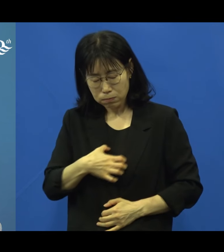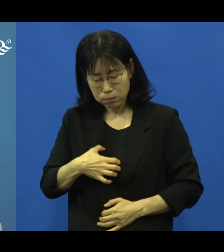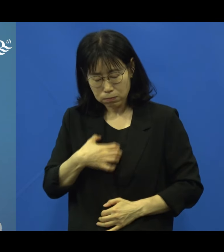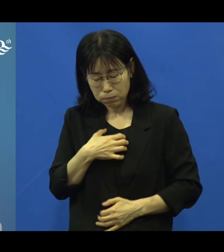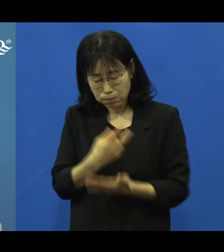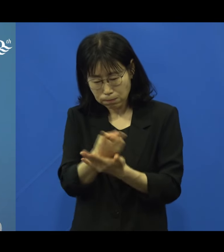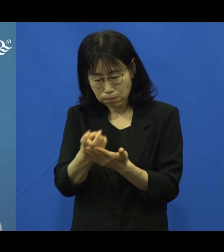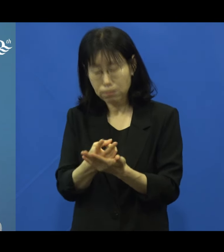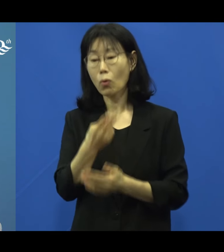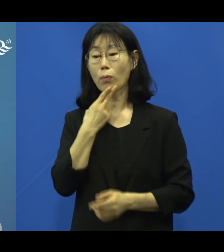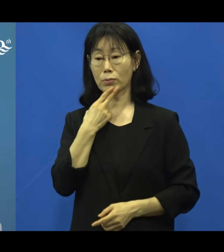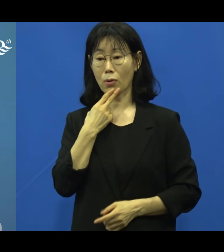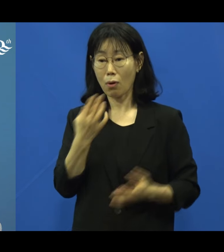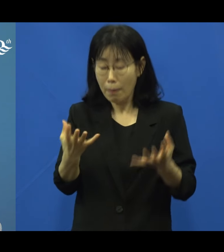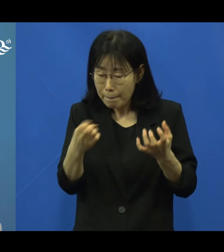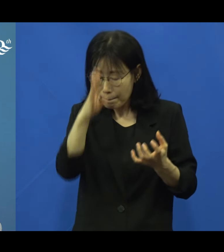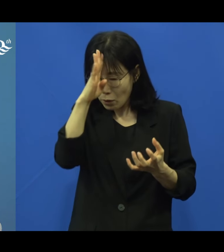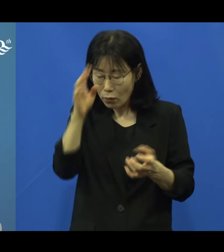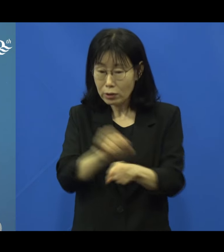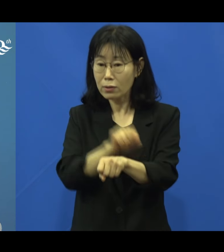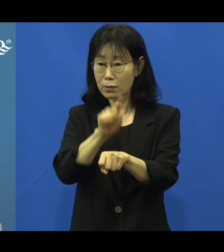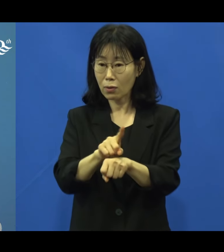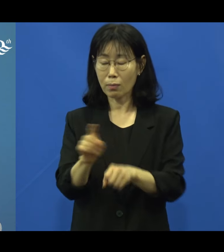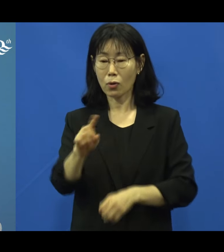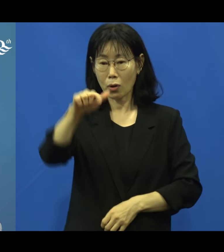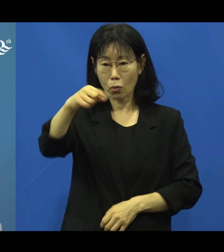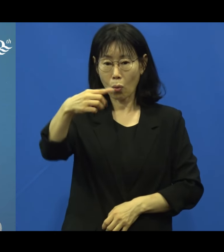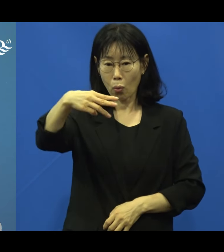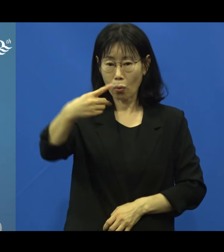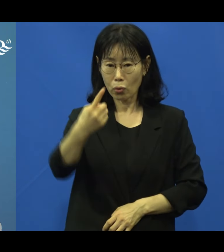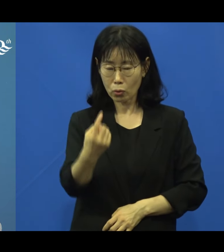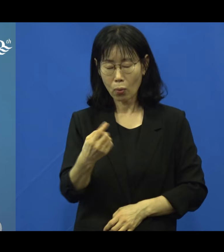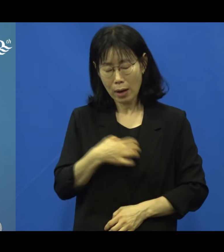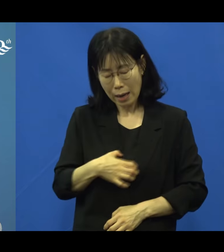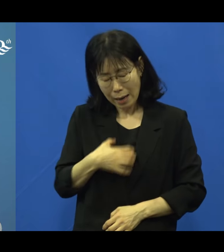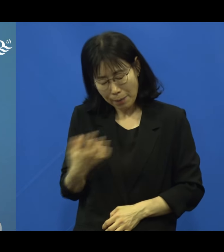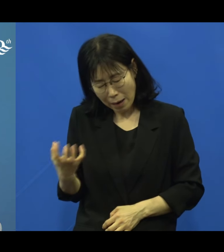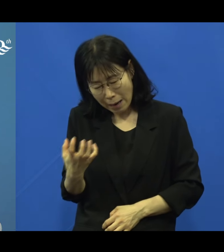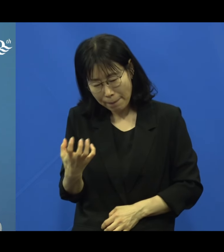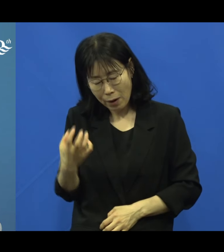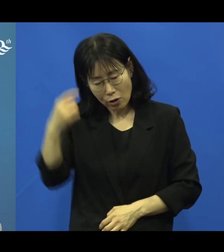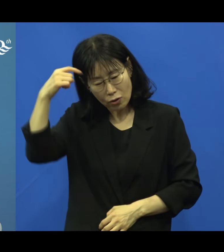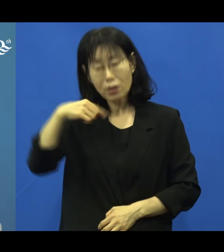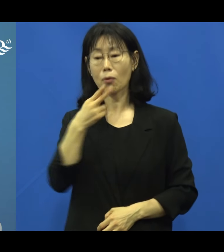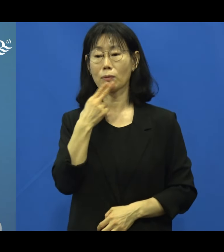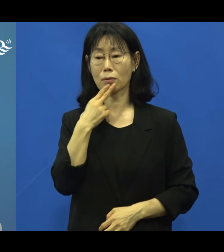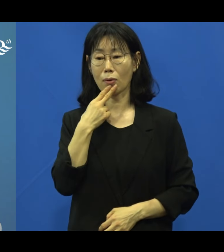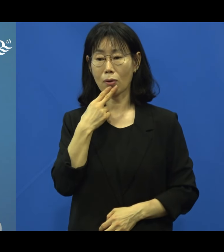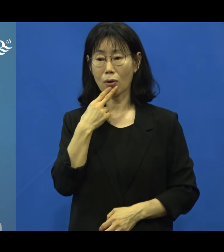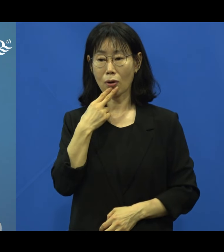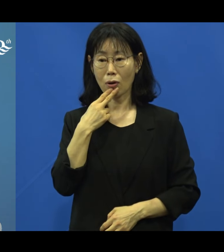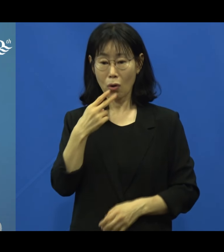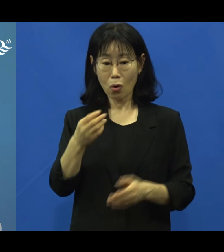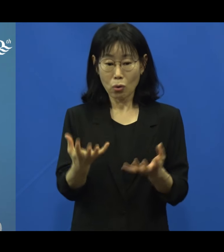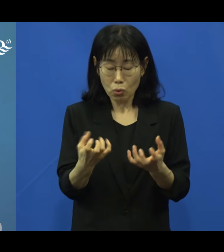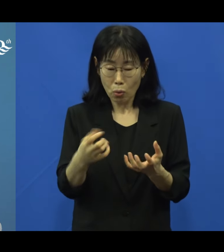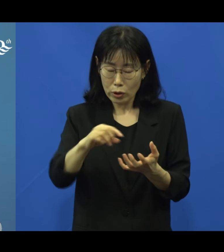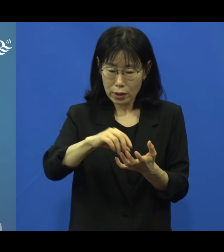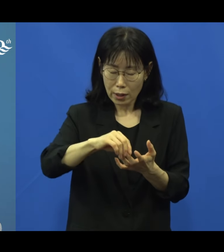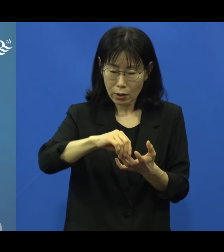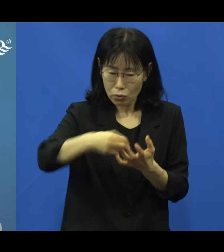힘들게 여기는데 고통을 느끼지 못하는 질병이에요. 그래서 고통을, 손가락이 떨어져 나가는데 고통이 없어요.